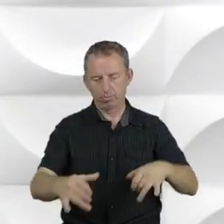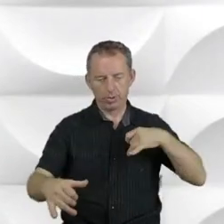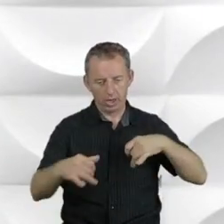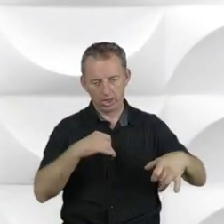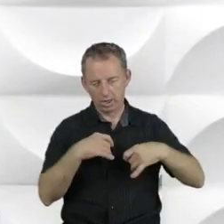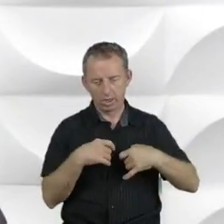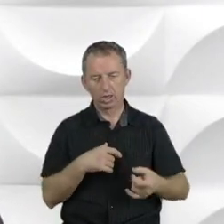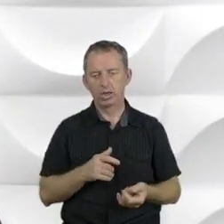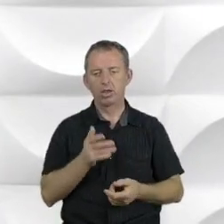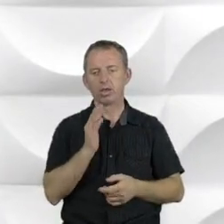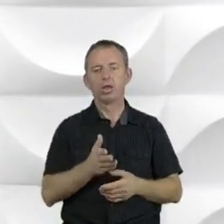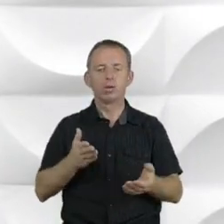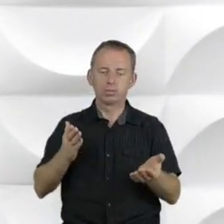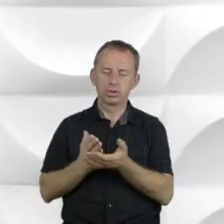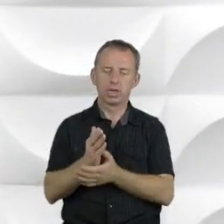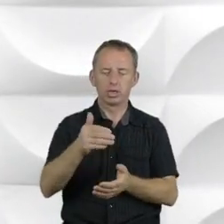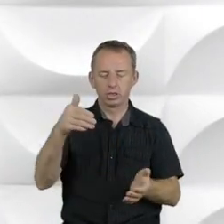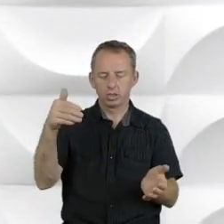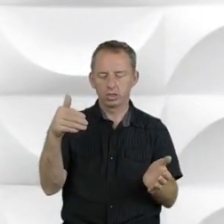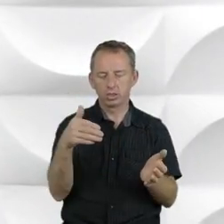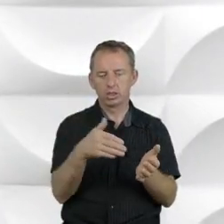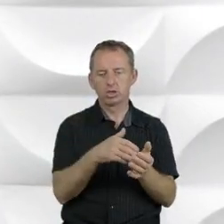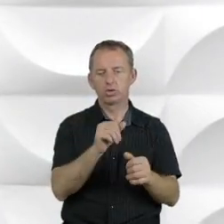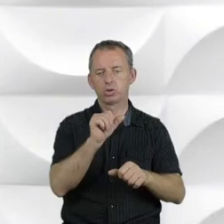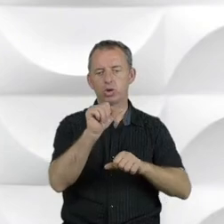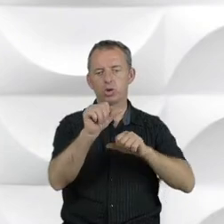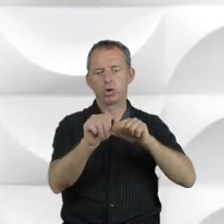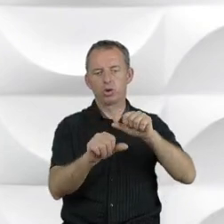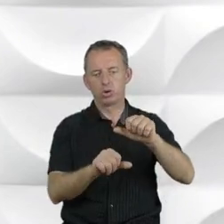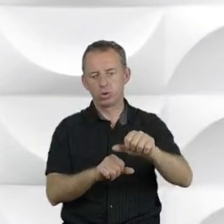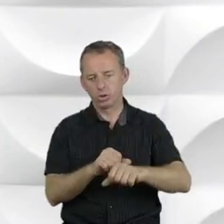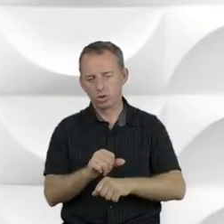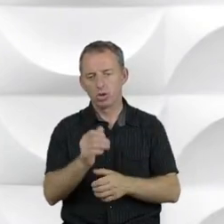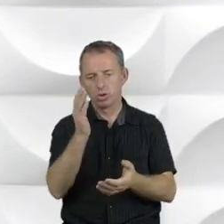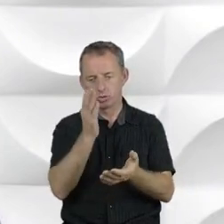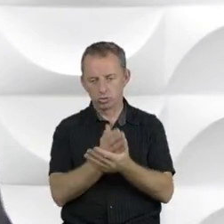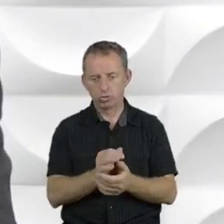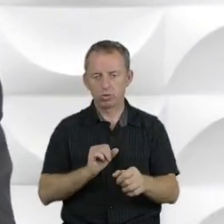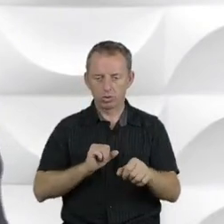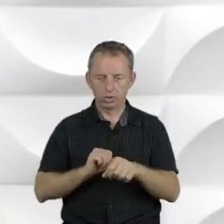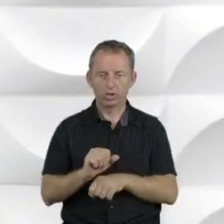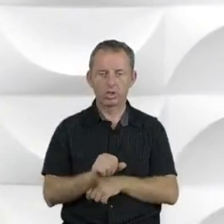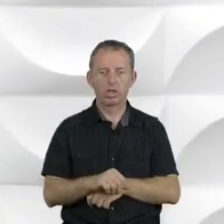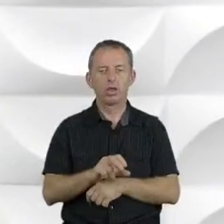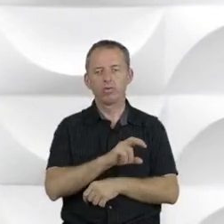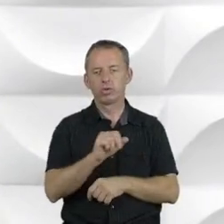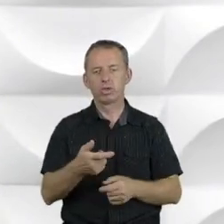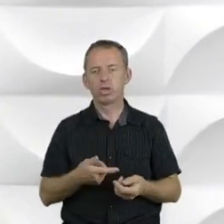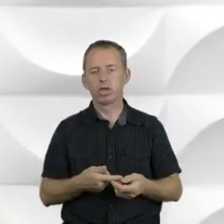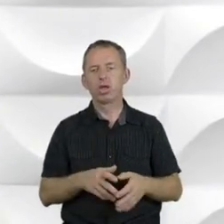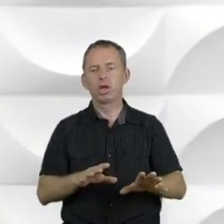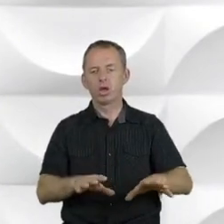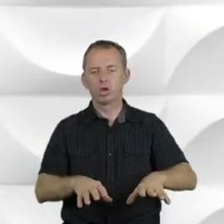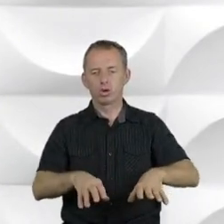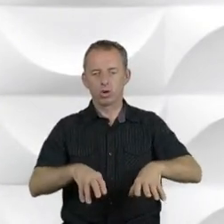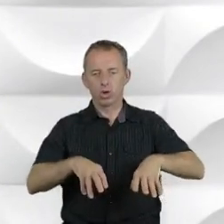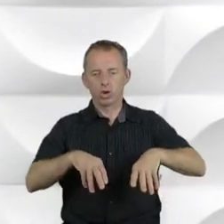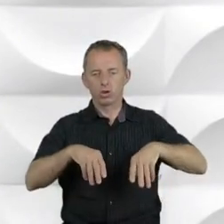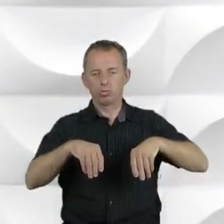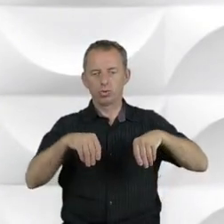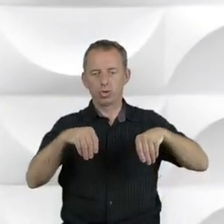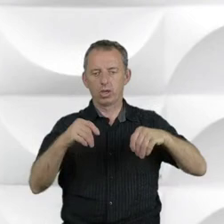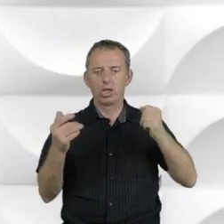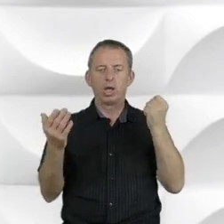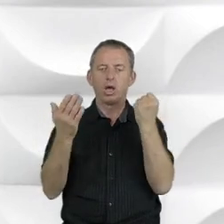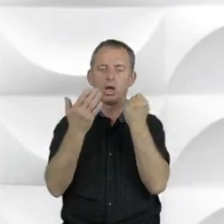przez 1000 lat. Już jesteśmy w trakcie, gdy rozpoczyna się ten